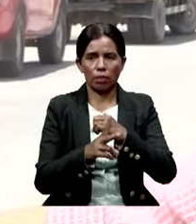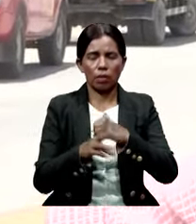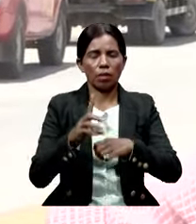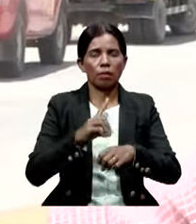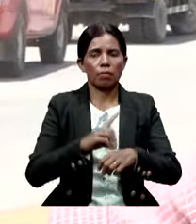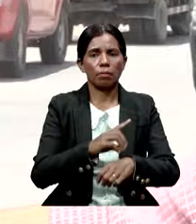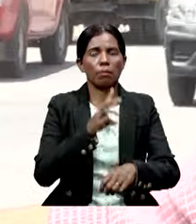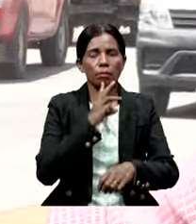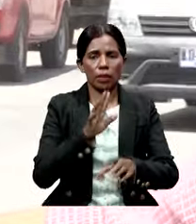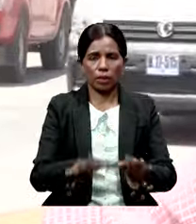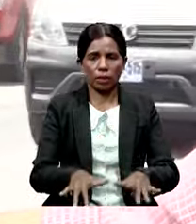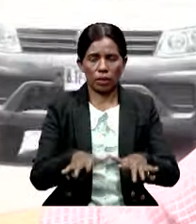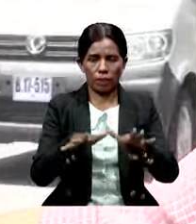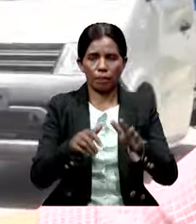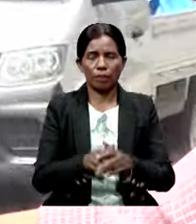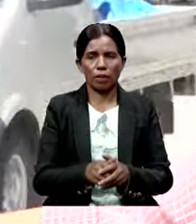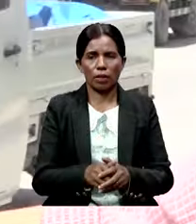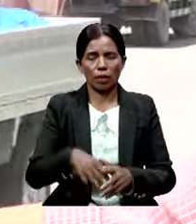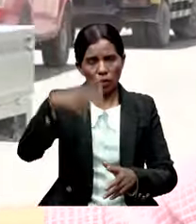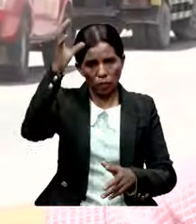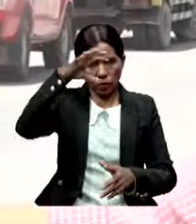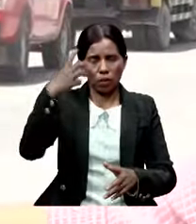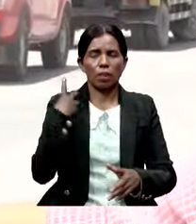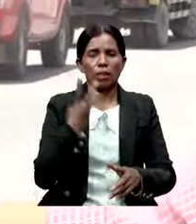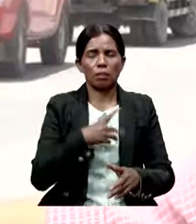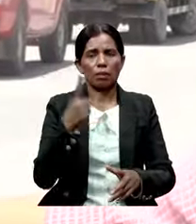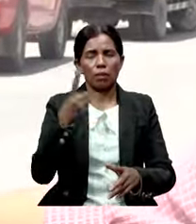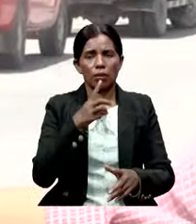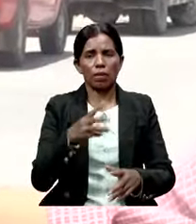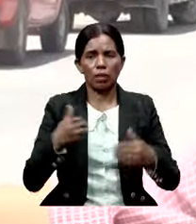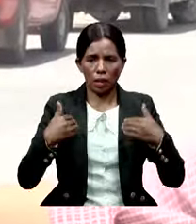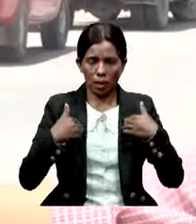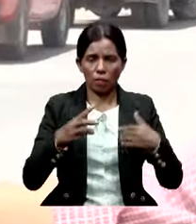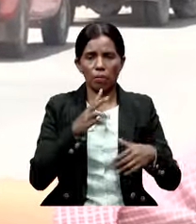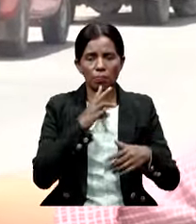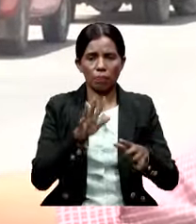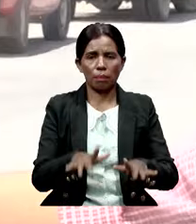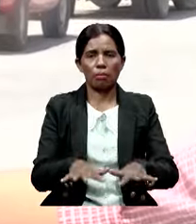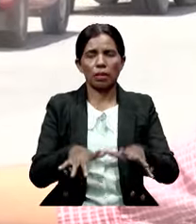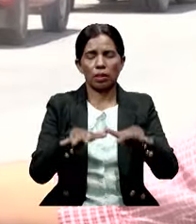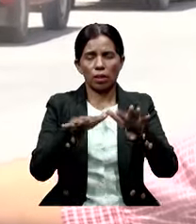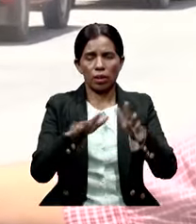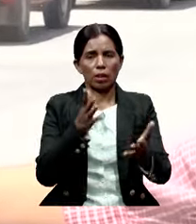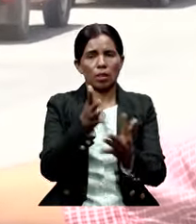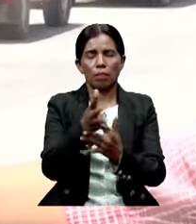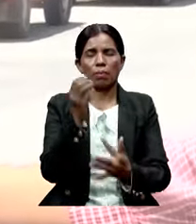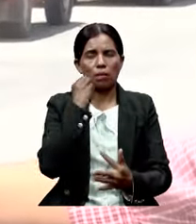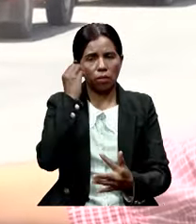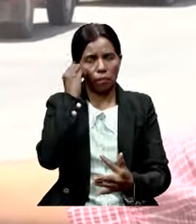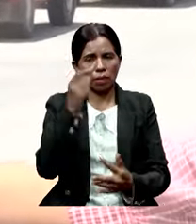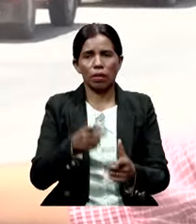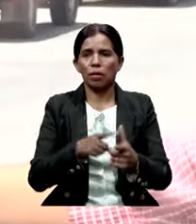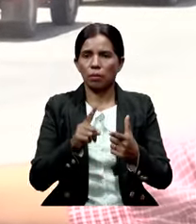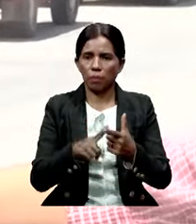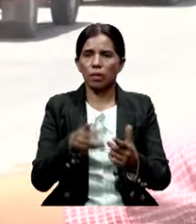inundasaun. Uran ona ami sempre hetan inundasaun be tama ba laran irpoi dalan uma tama